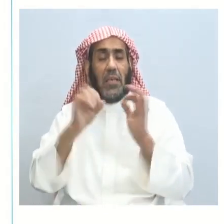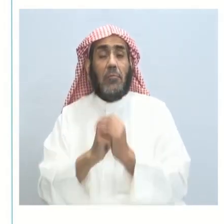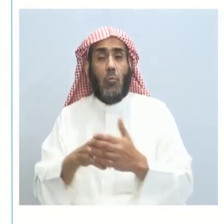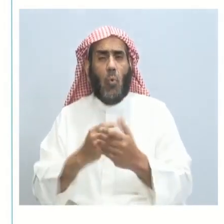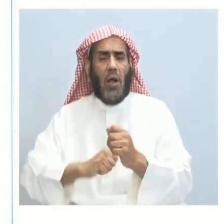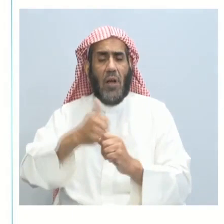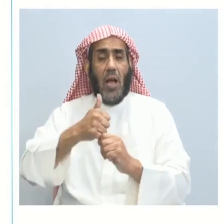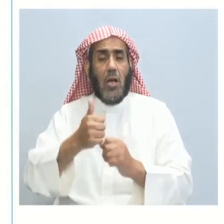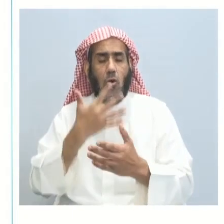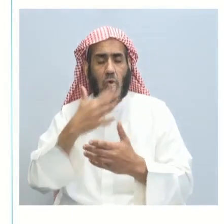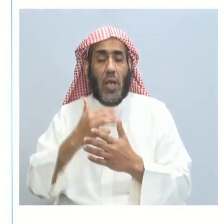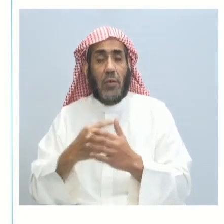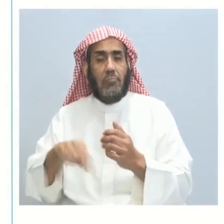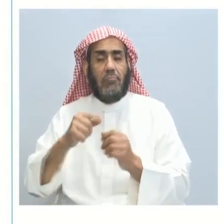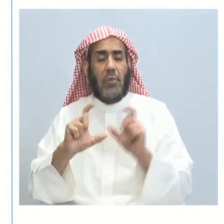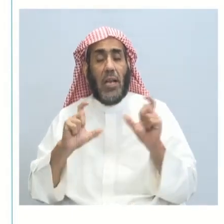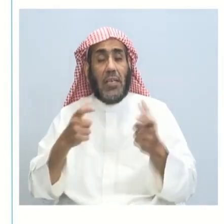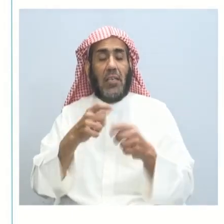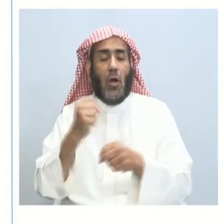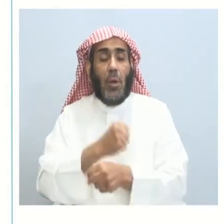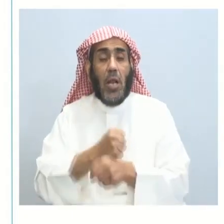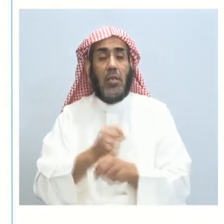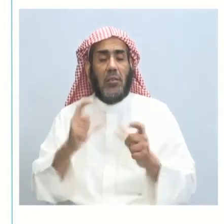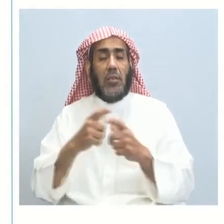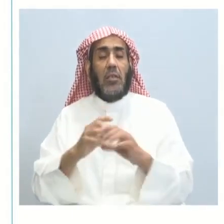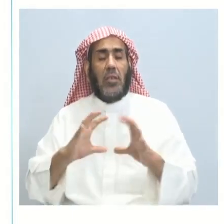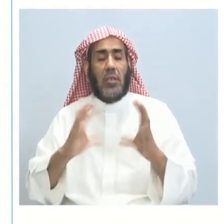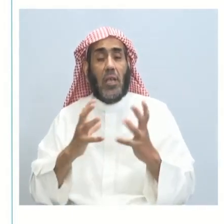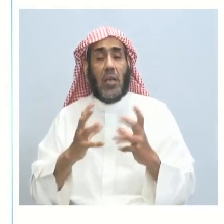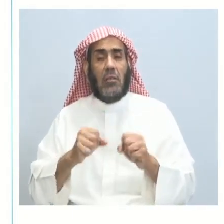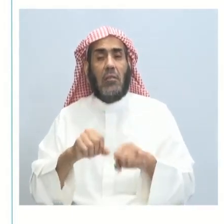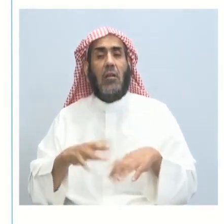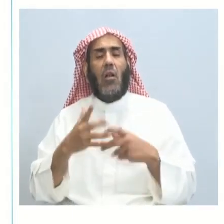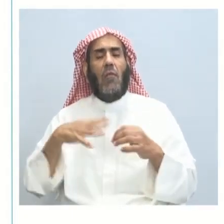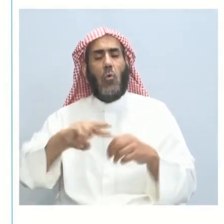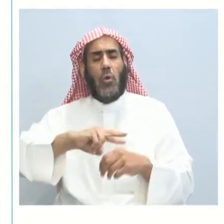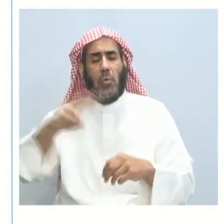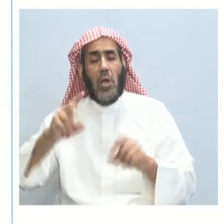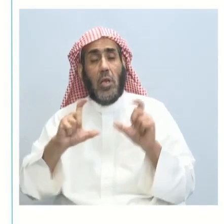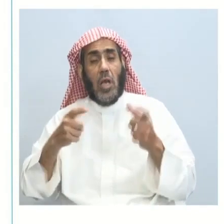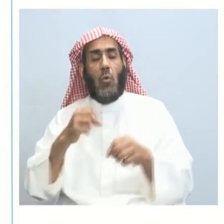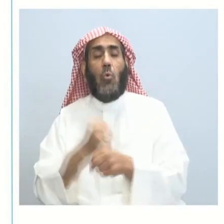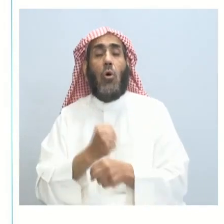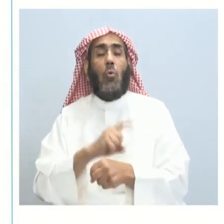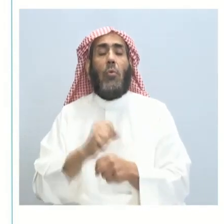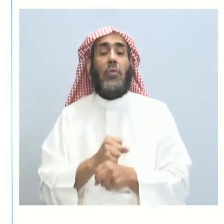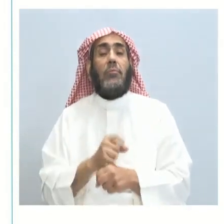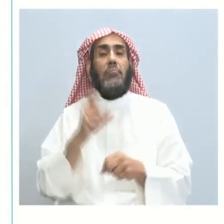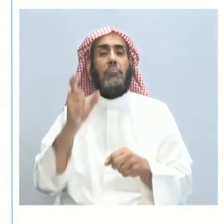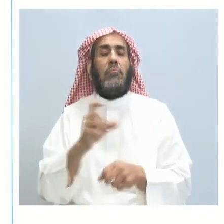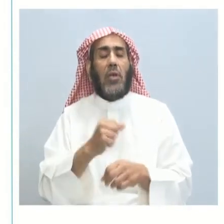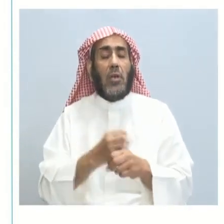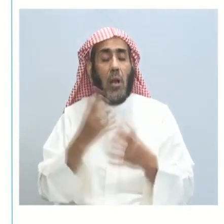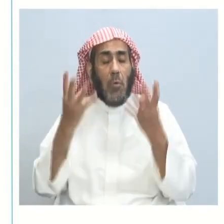وكفاءه يسهل لجنه او عمل لجنه اداره الفعاليه ومدير الفعاليه وجميع اللجان والموظفين ذكرنا ان